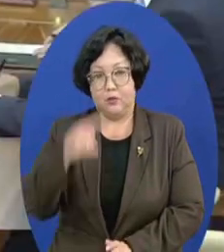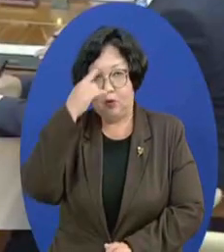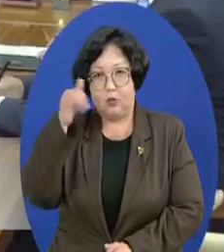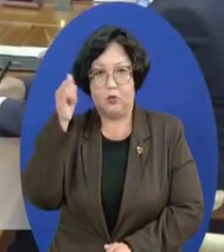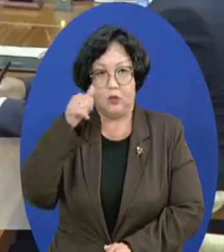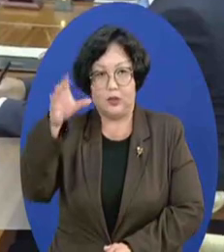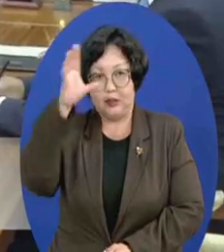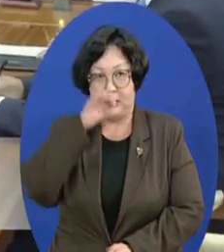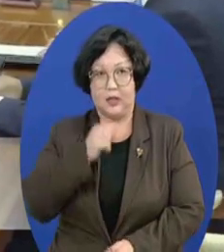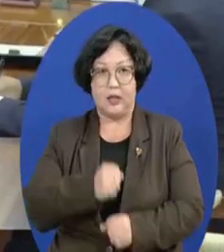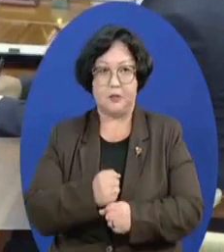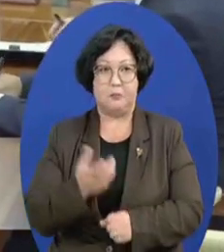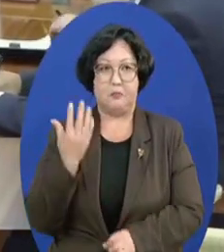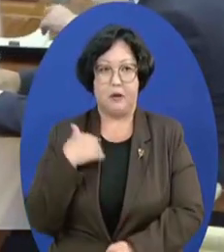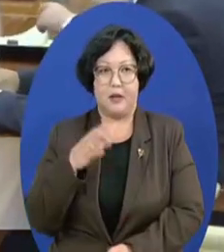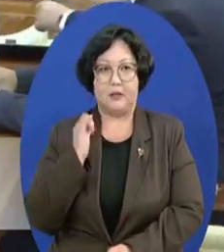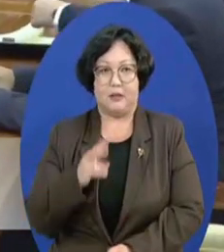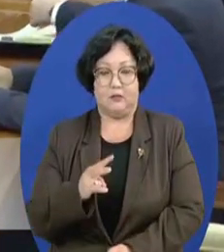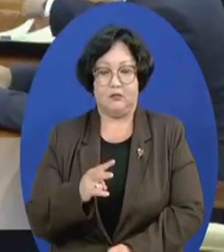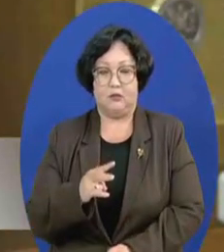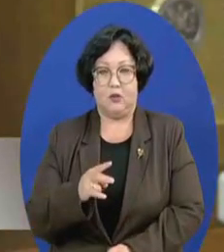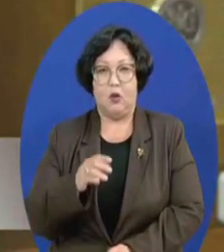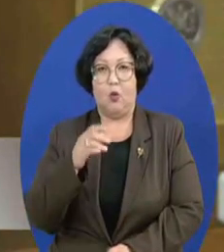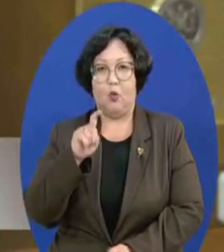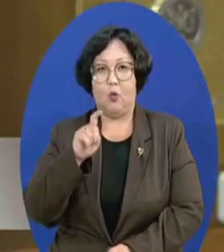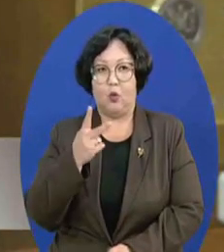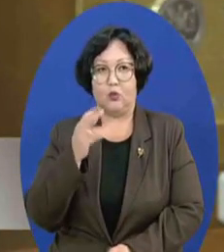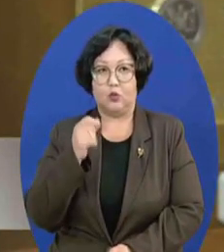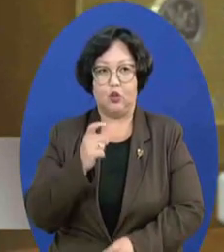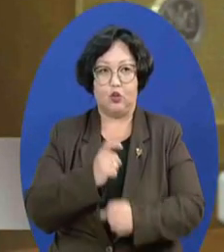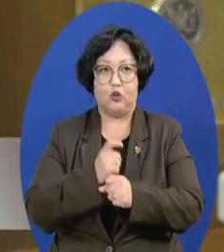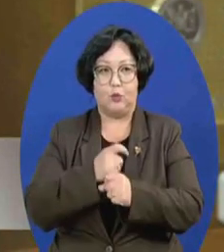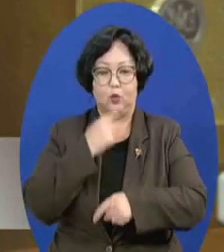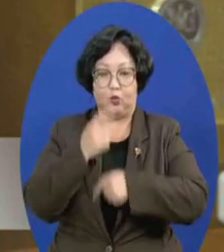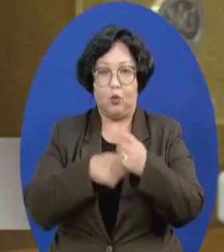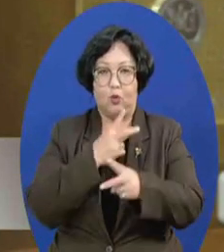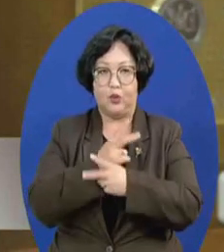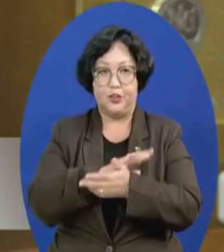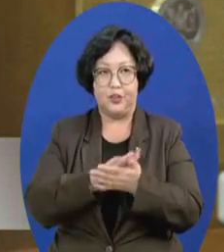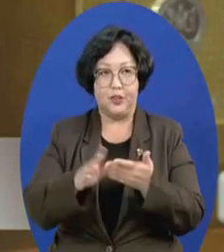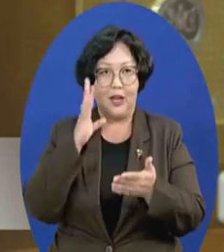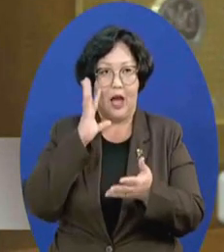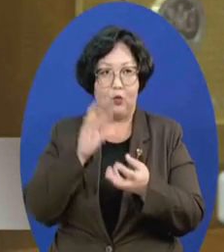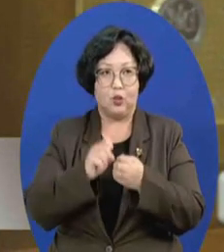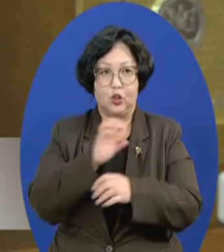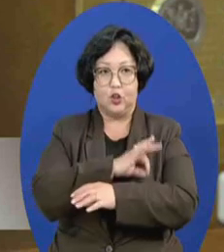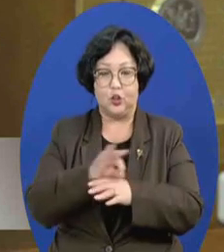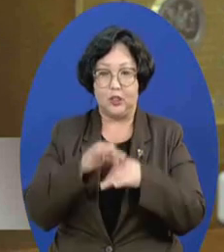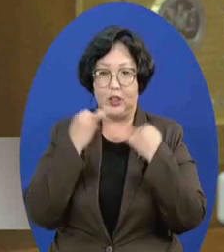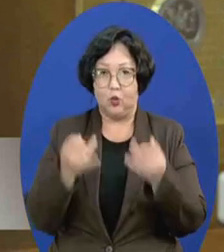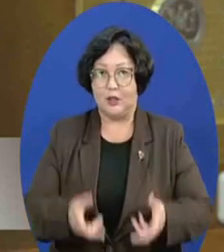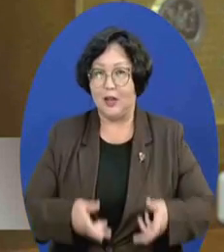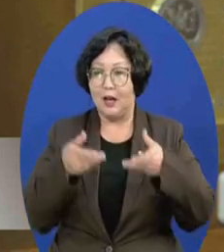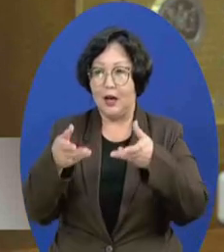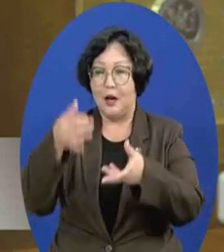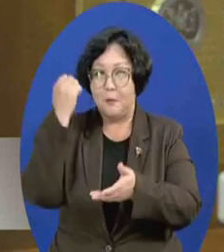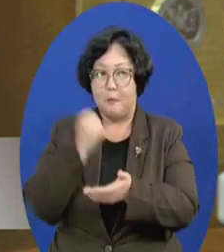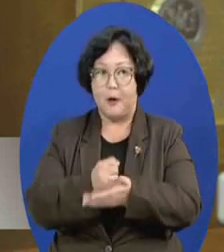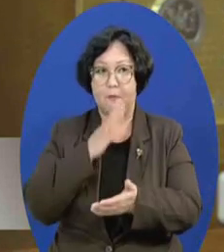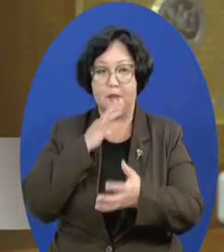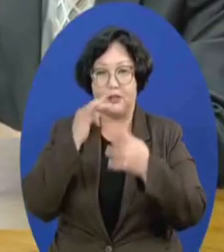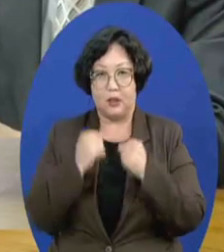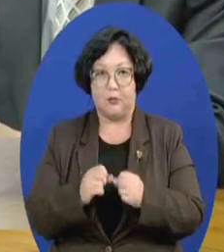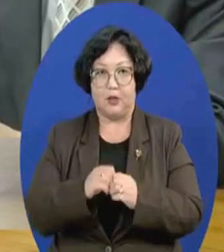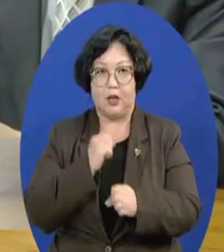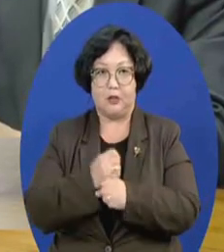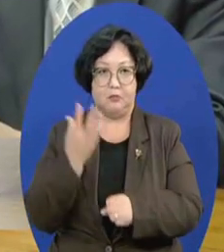Монгол улсын ерөнхий сайдаар ажиллаж байхдаа ерөнхийлөгч Хүрэлсүх хөдөлмөрийн тухай хуулийн шинжилсэн найруулгын төслийг улсын хурлаар батлуулахад хүчин чармайлт гаргасныг